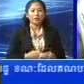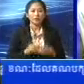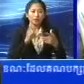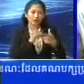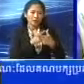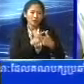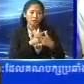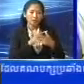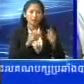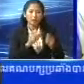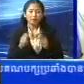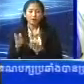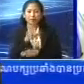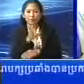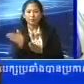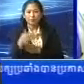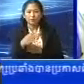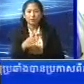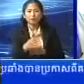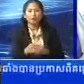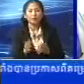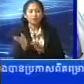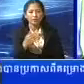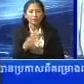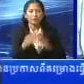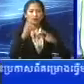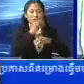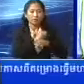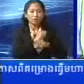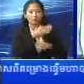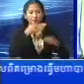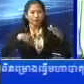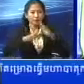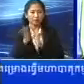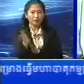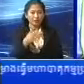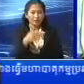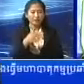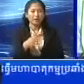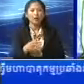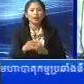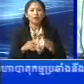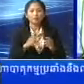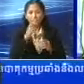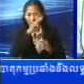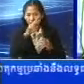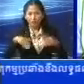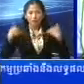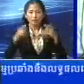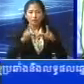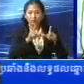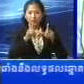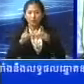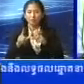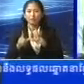1អង្គភាពរដ្ឋបាលព្រៃឈើនិងអង្គភាពរដ្ឋបាលជលផលនៃក្រសួងកសិកម្មរុក្ខាប្រមាញ់និងនេសាទអង្គភាពត្រួតពិនិត្យយានយន្តដឹកជញ្ជូន